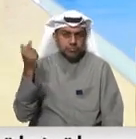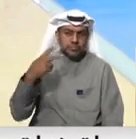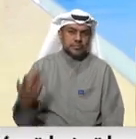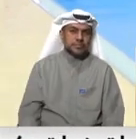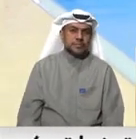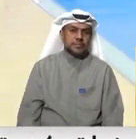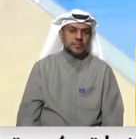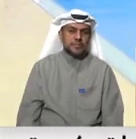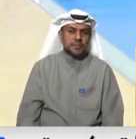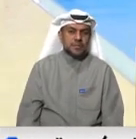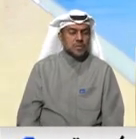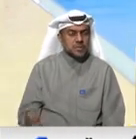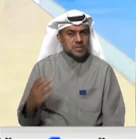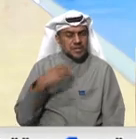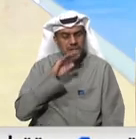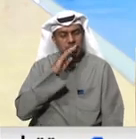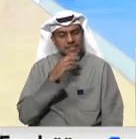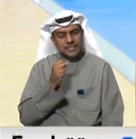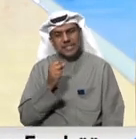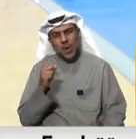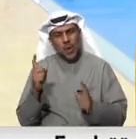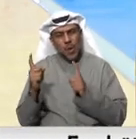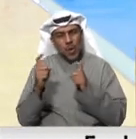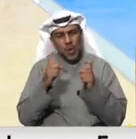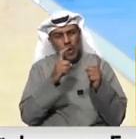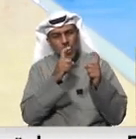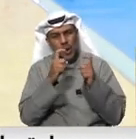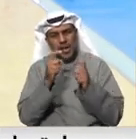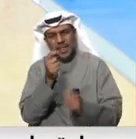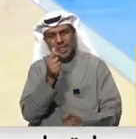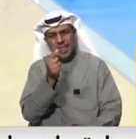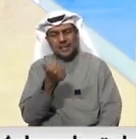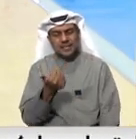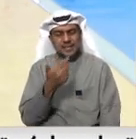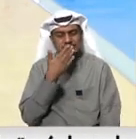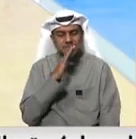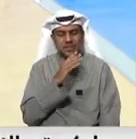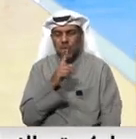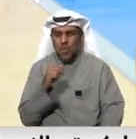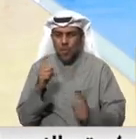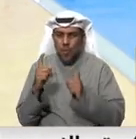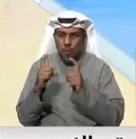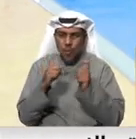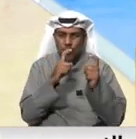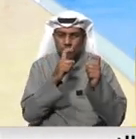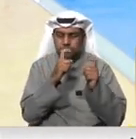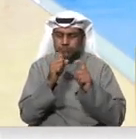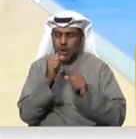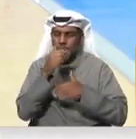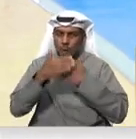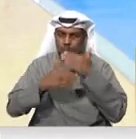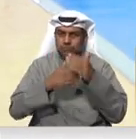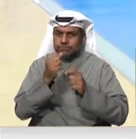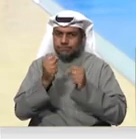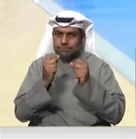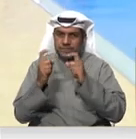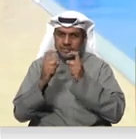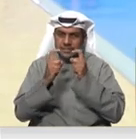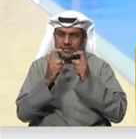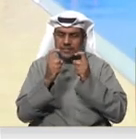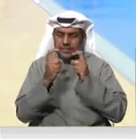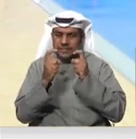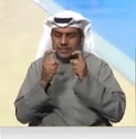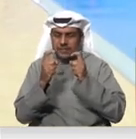هفرق اللي معاهم الحمد لله كان فرق شوي صغير قدرنا ننافس فرق المستوى اللي بينا